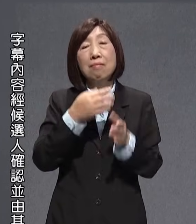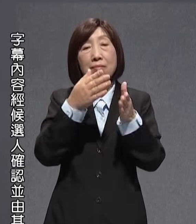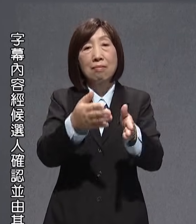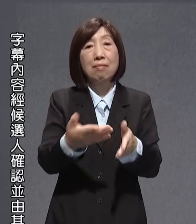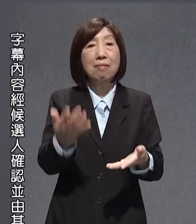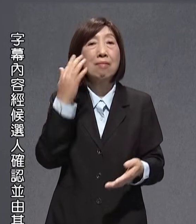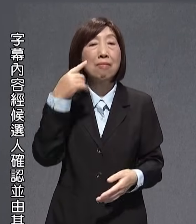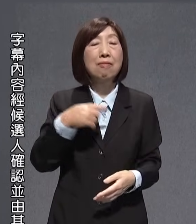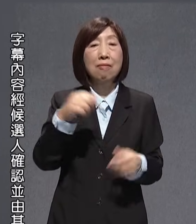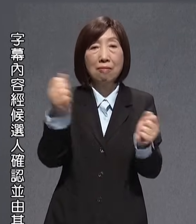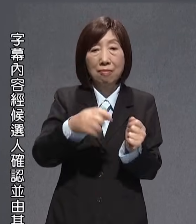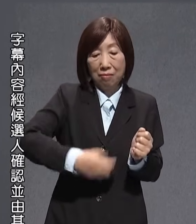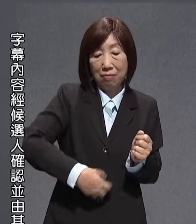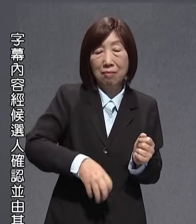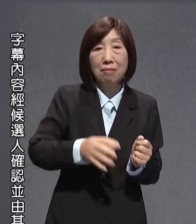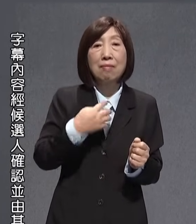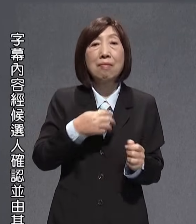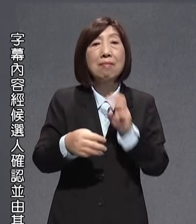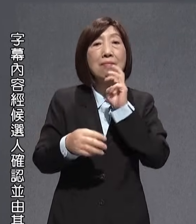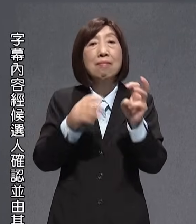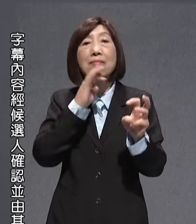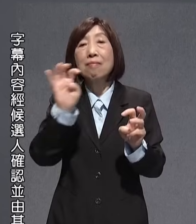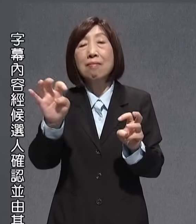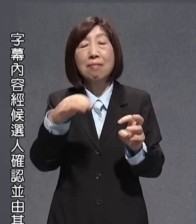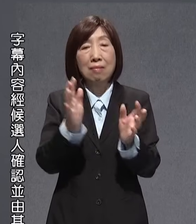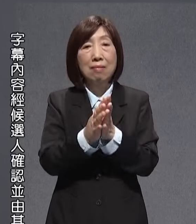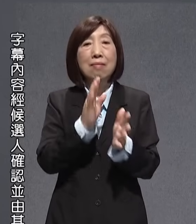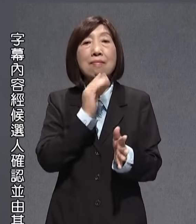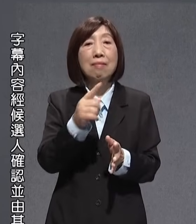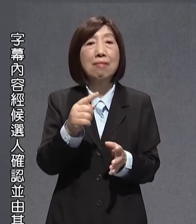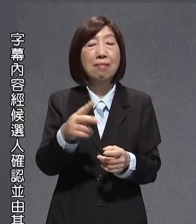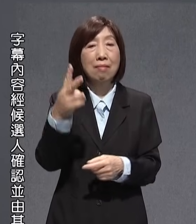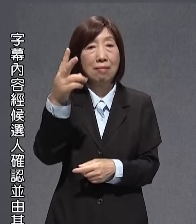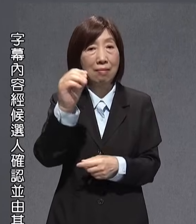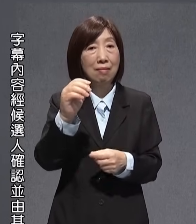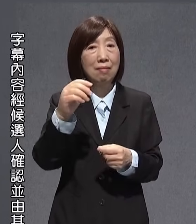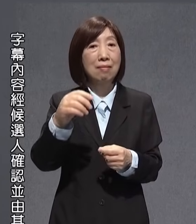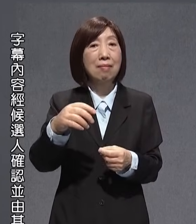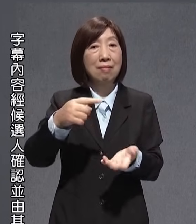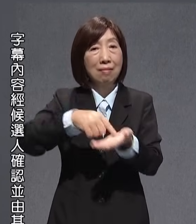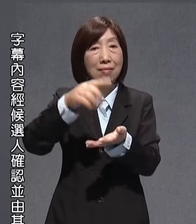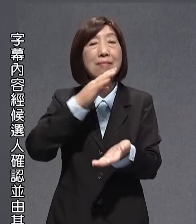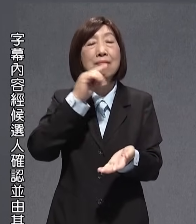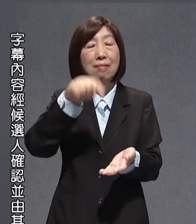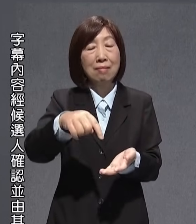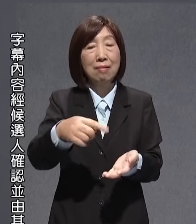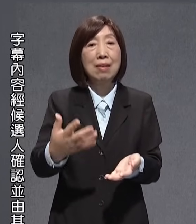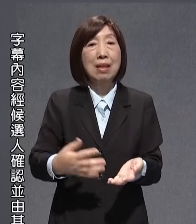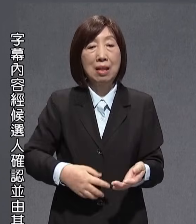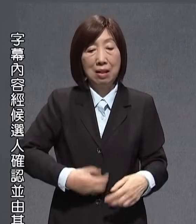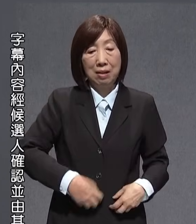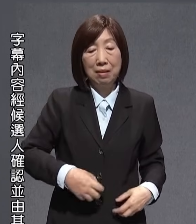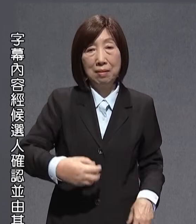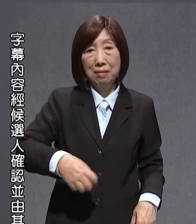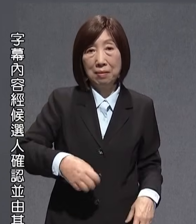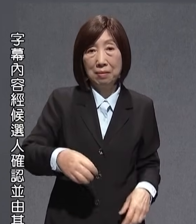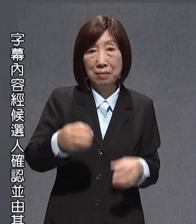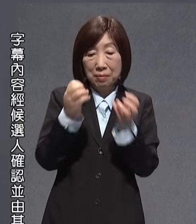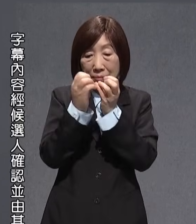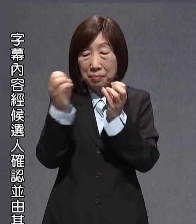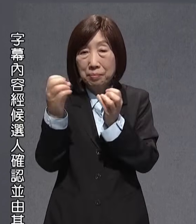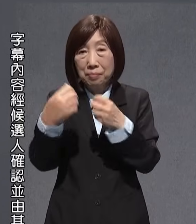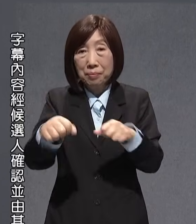生意，30到40岁女性有20000元一次的冻卵补助，然后5年，每年